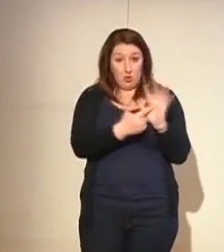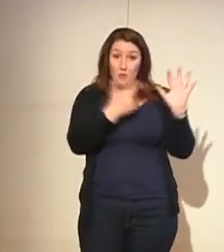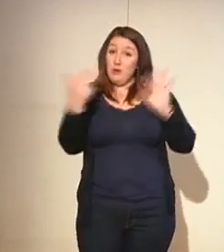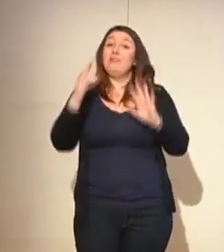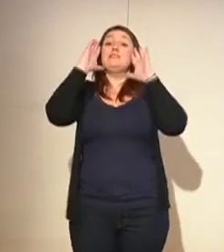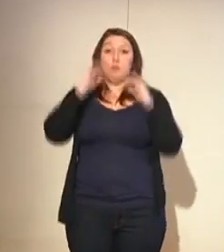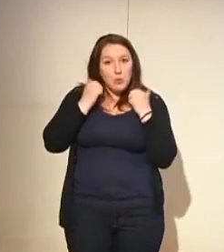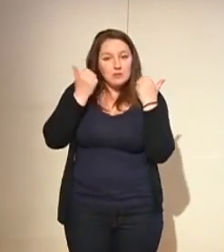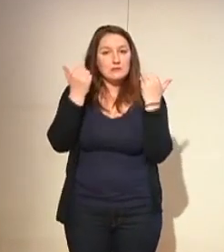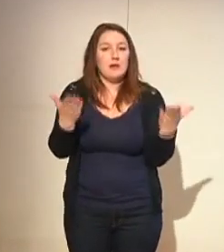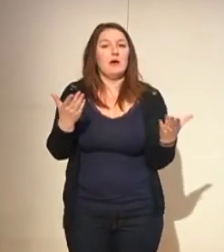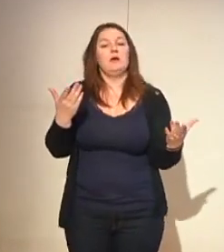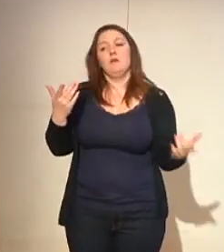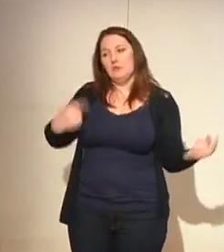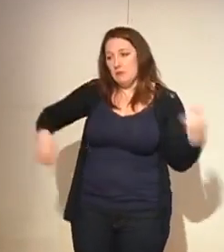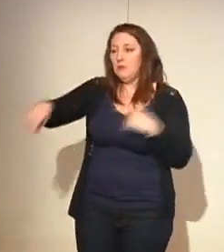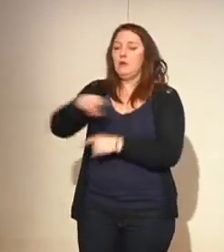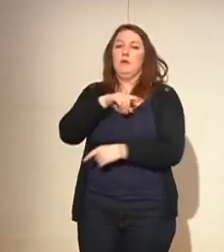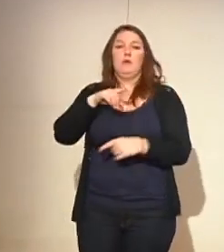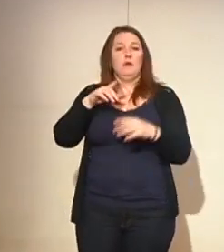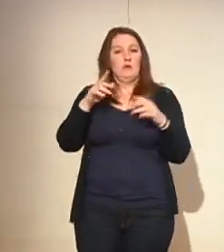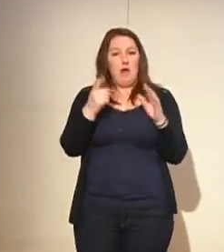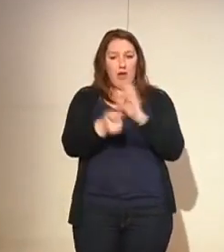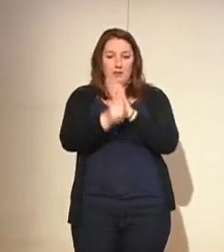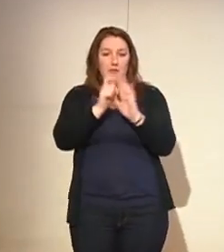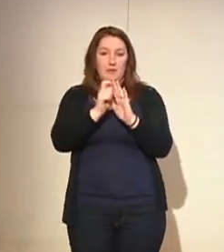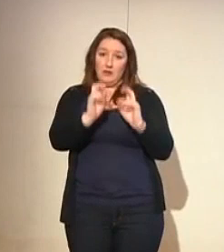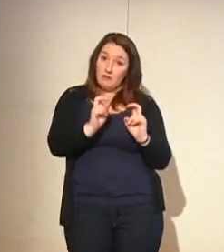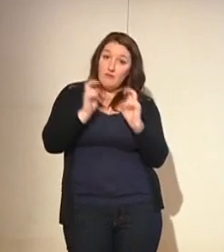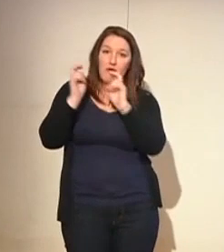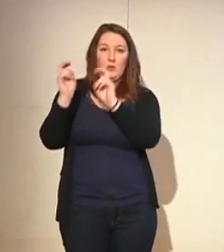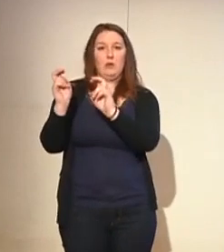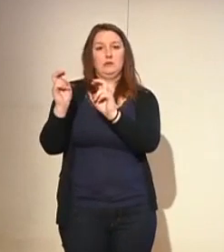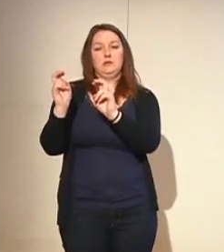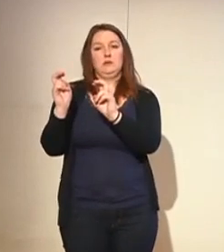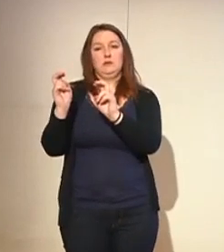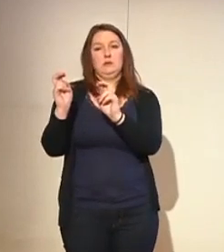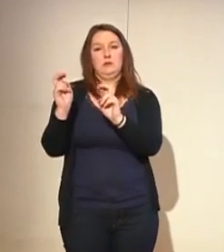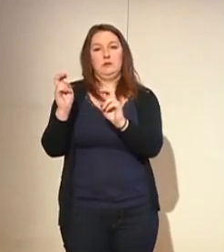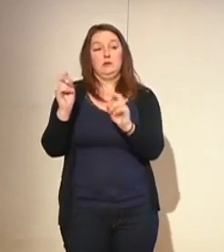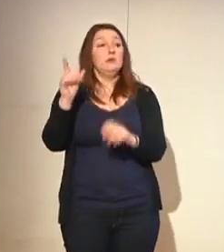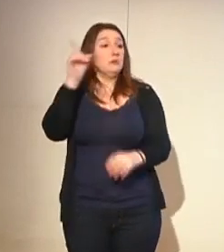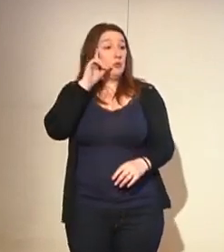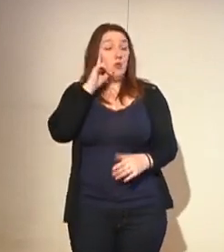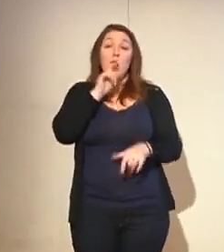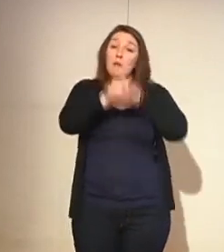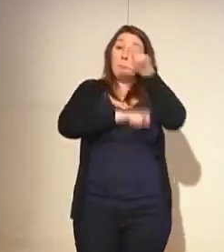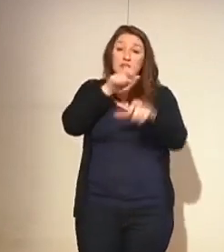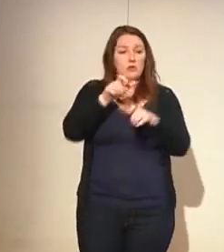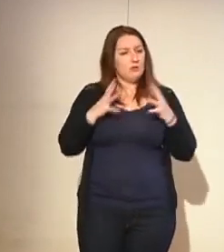en effet à revaloriser l'indemnité en grande partie pour assurer à celles et ceux qui